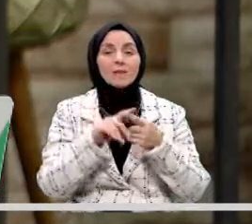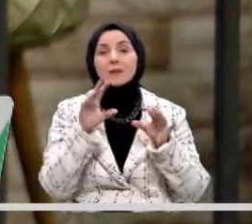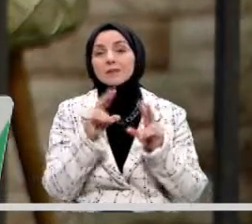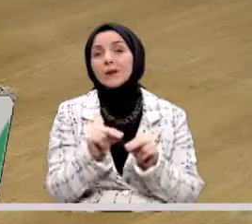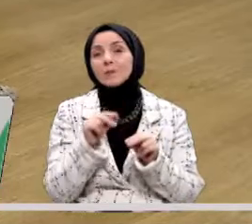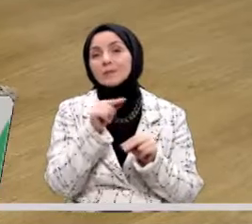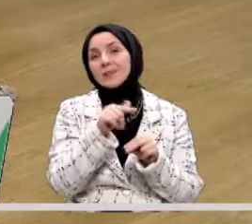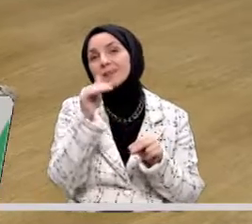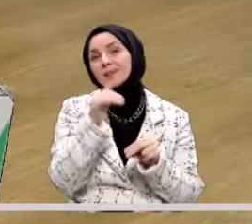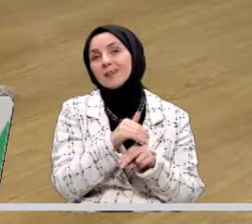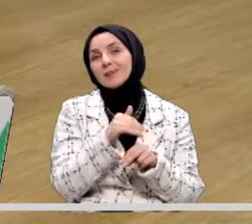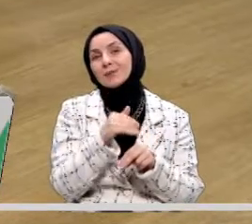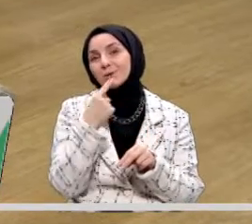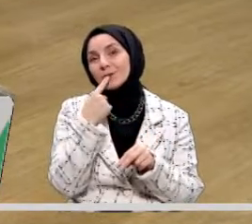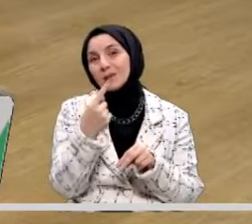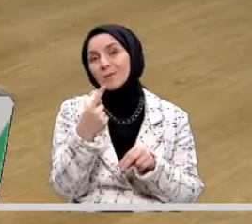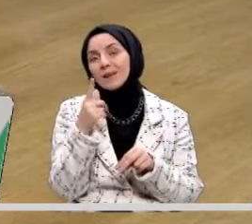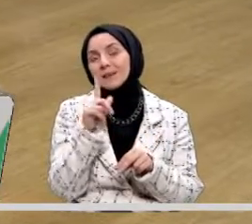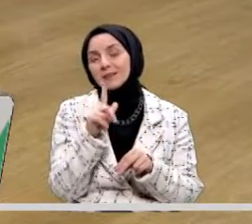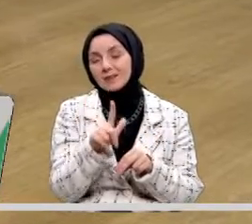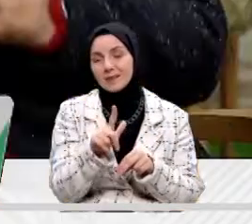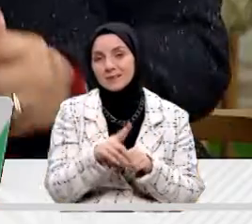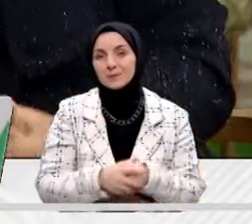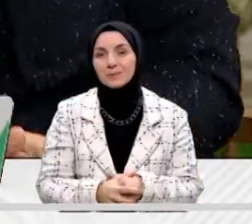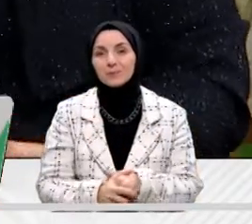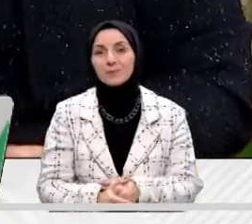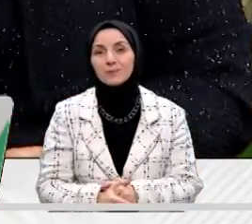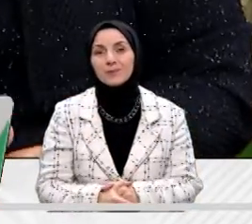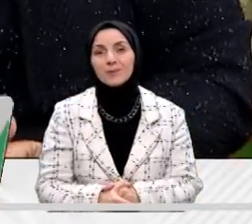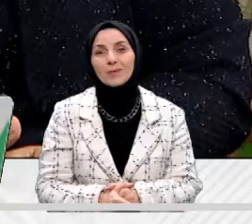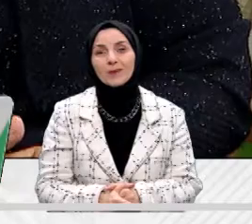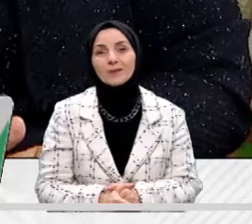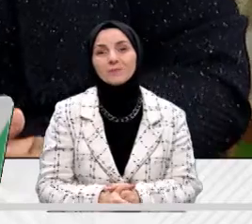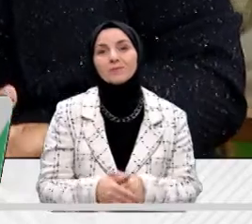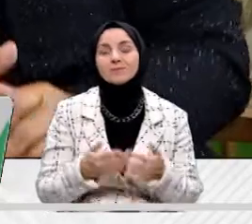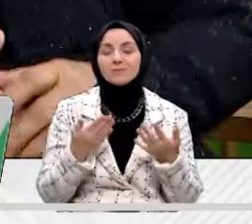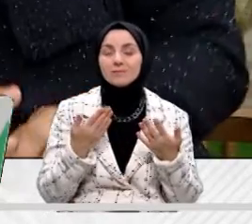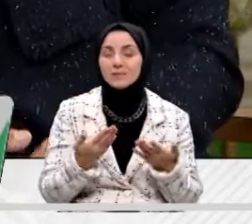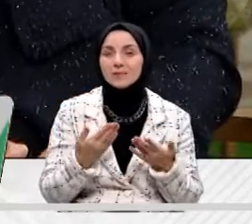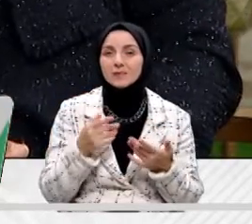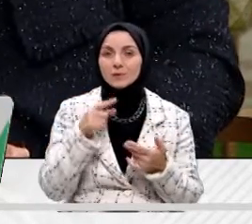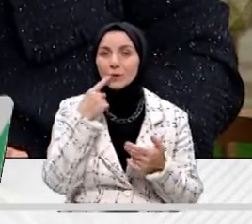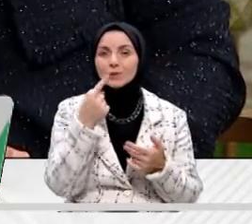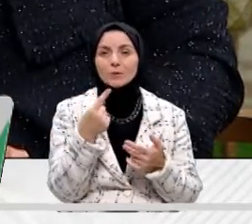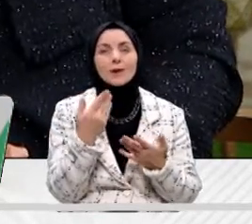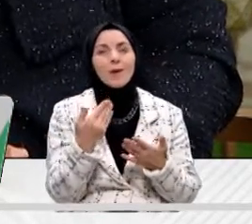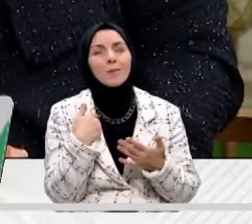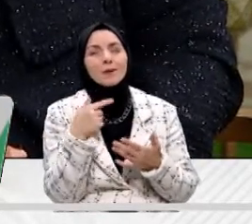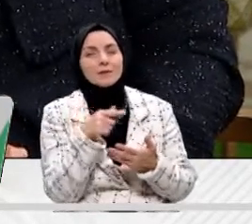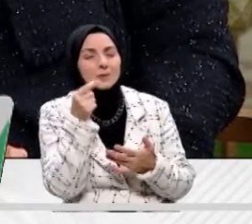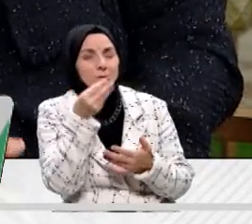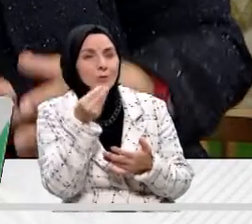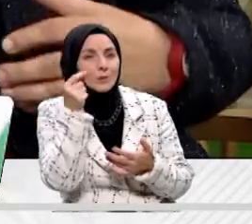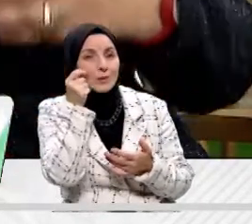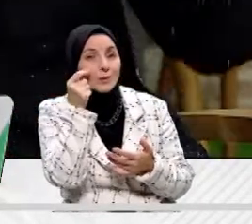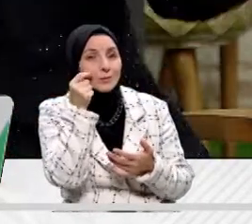sarılıyorum sana hocam Biz de şimdi şöyle yapabiliyoruz Ay yavrum Tamam ben de seni çok sarılıyoruz Tamam bak sıkıca bir sarı